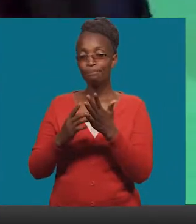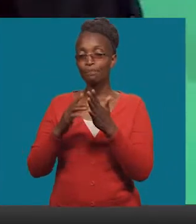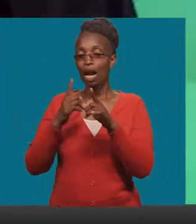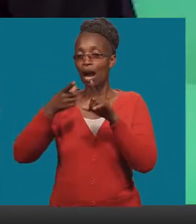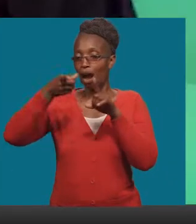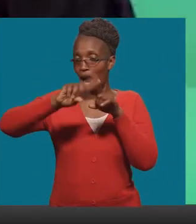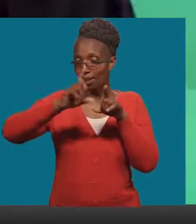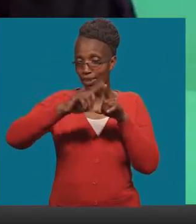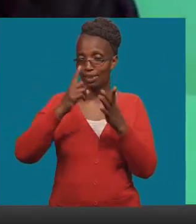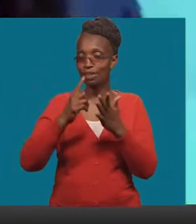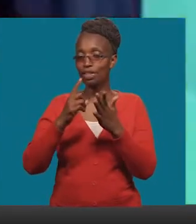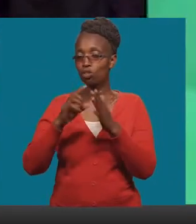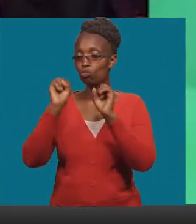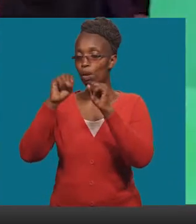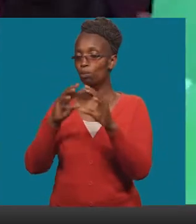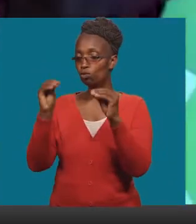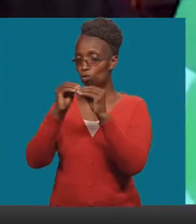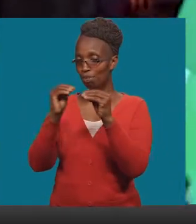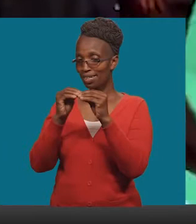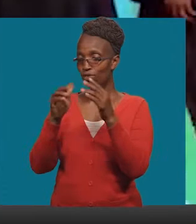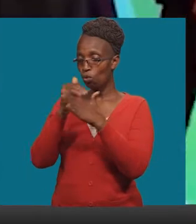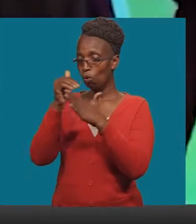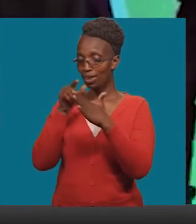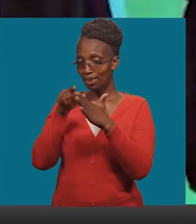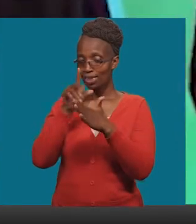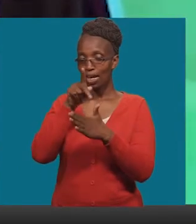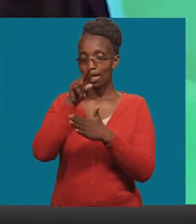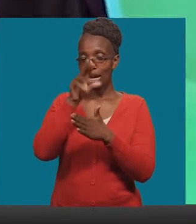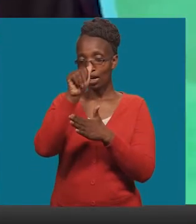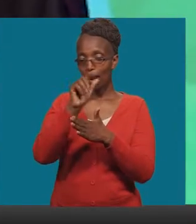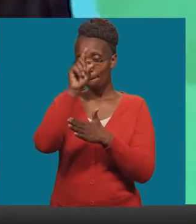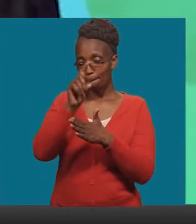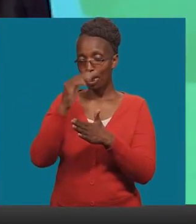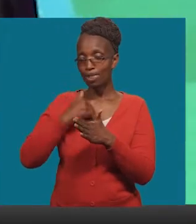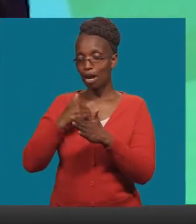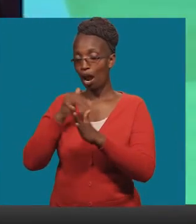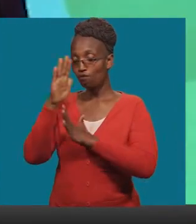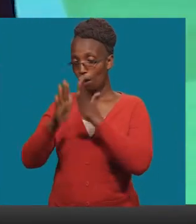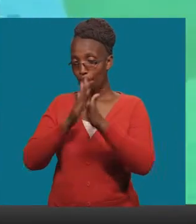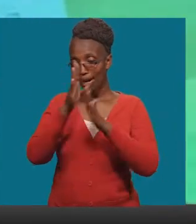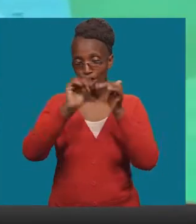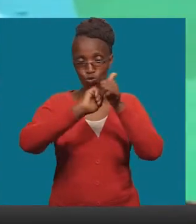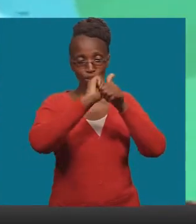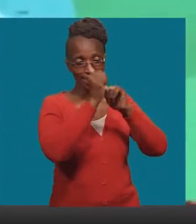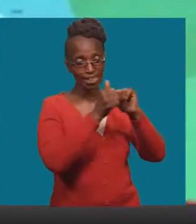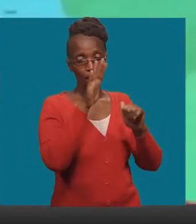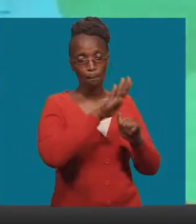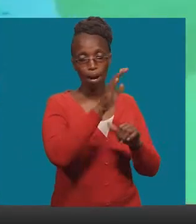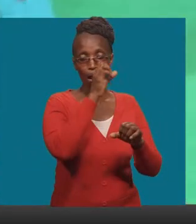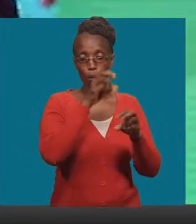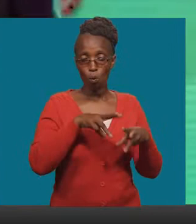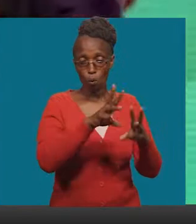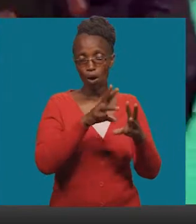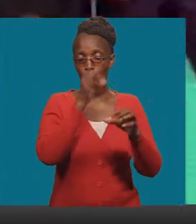wa kifedha. Rais akiongeza kuwa ili kuafiki haya lazima KRA iweke mikakati